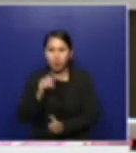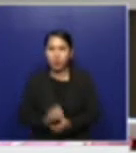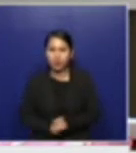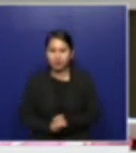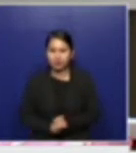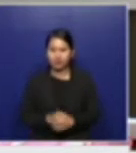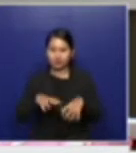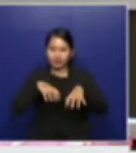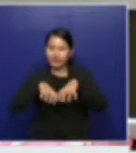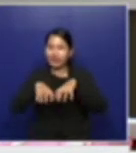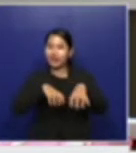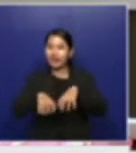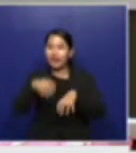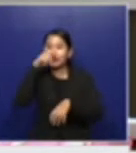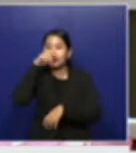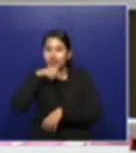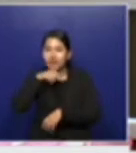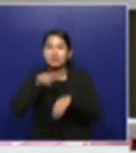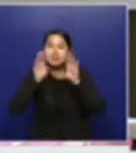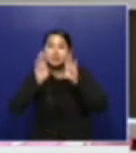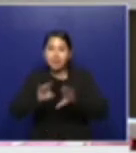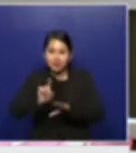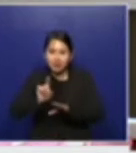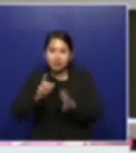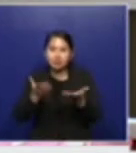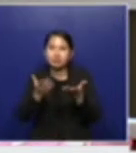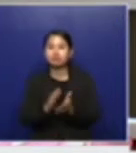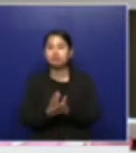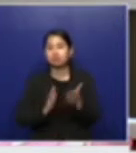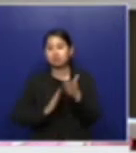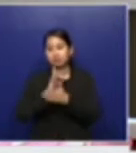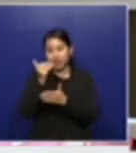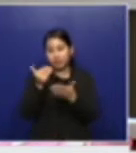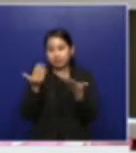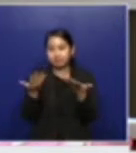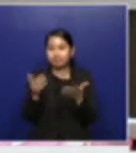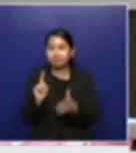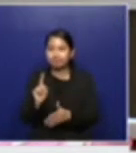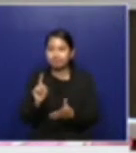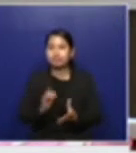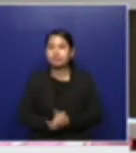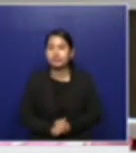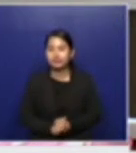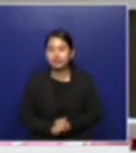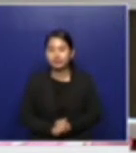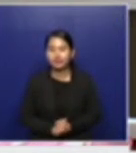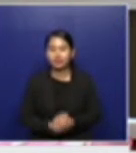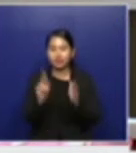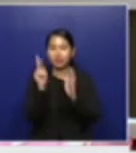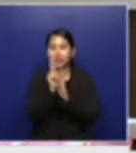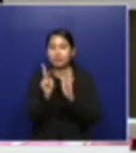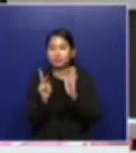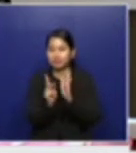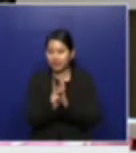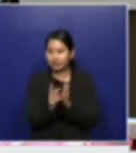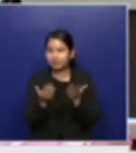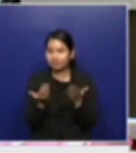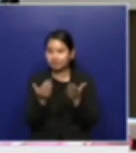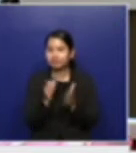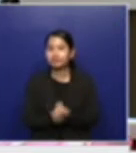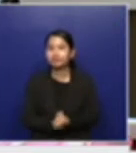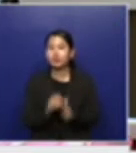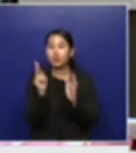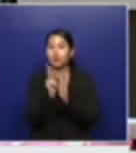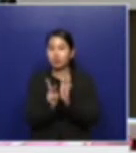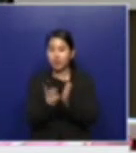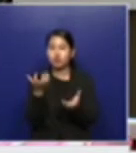าบริหารราชการแผ่นดินวันนี้เป็นอย่างไรประสบผลสำเร็จขนาดไหนด้านกฎหมายกับด้านยุ